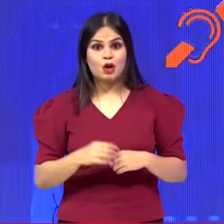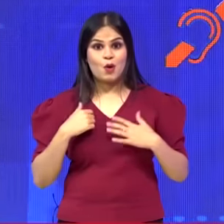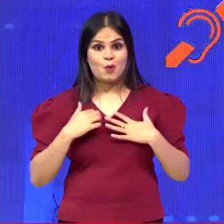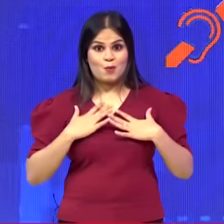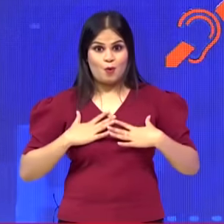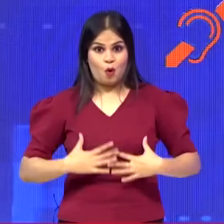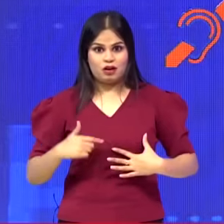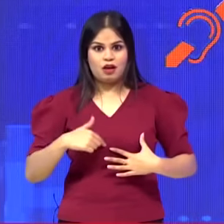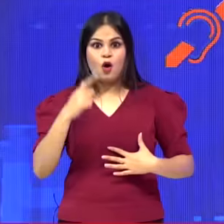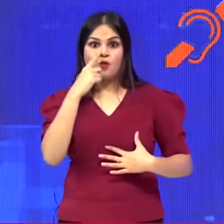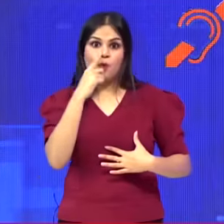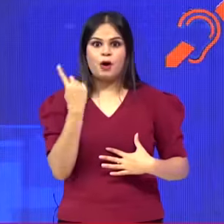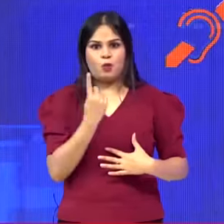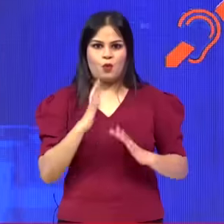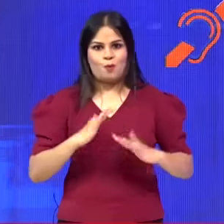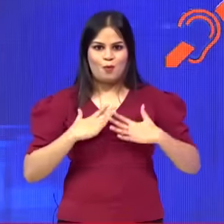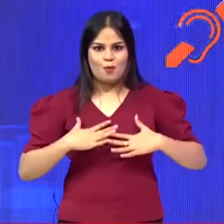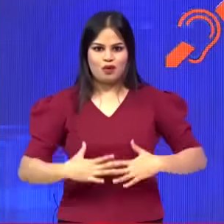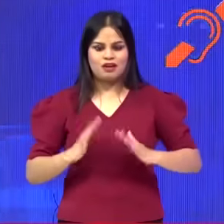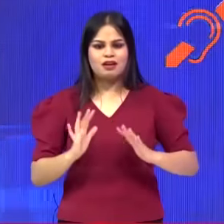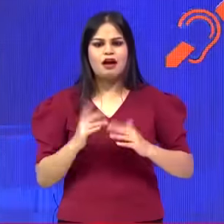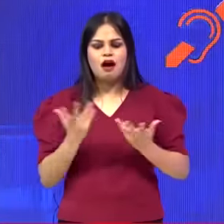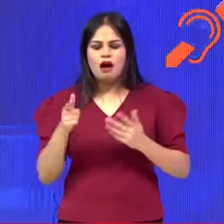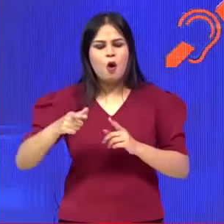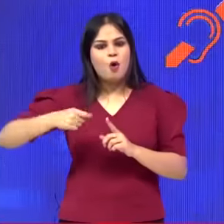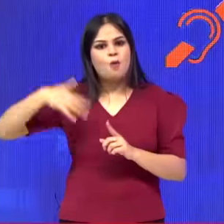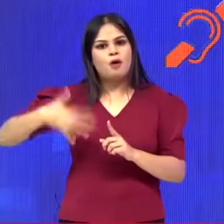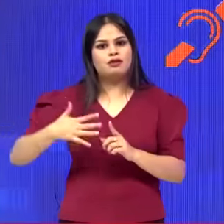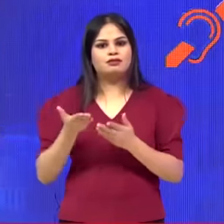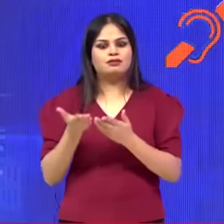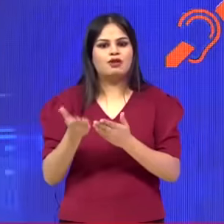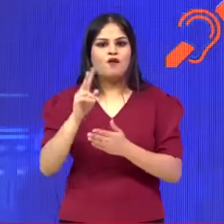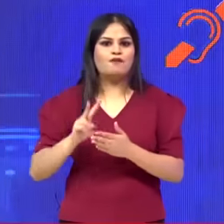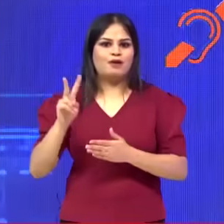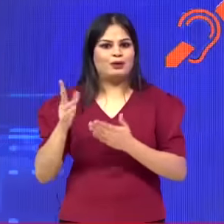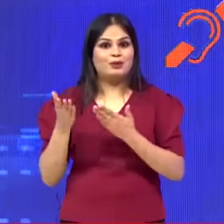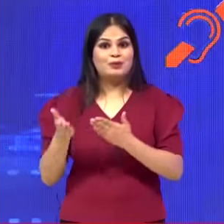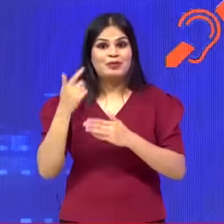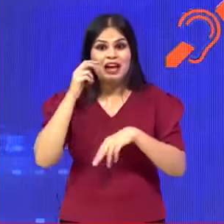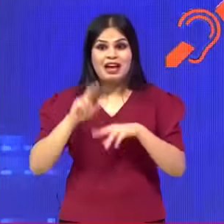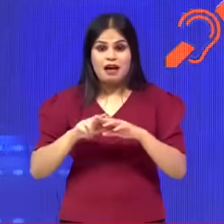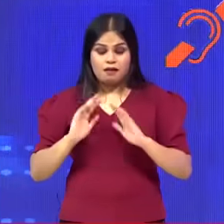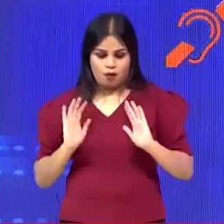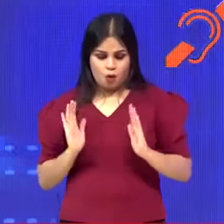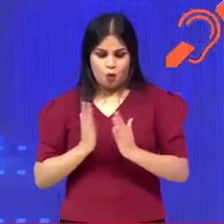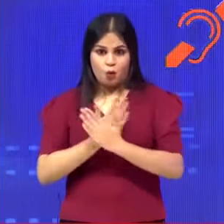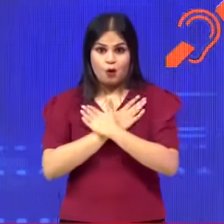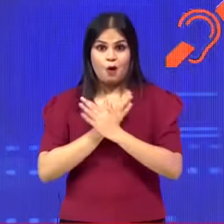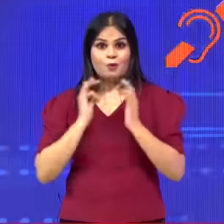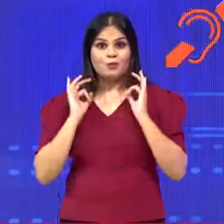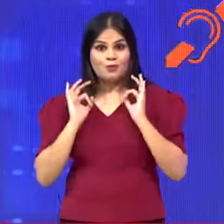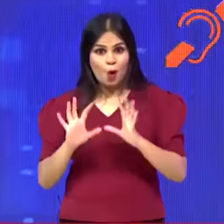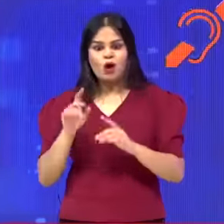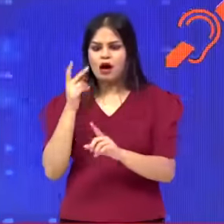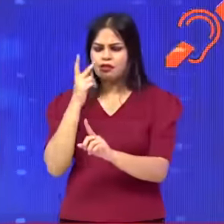बॉडीज हैं, औरतों की बॉडीज हैं, वो कई ज़्यादा प्रेशियस हैं, तो वो जितनी ढकी हुई होंगी मुझे